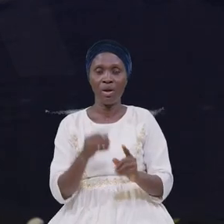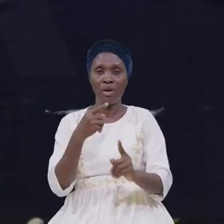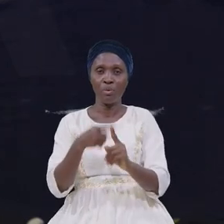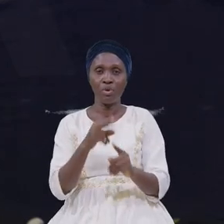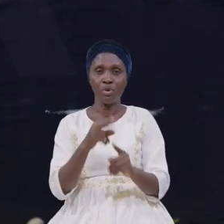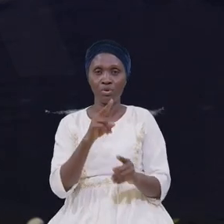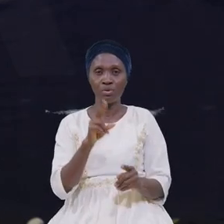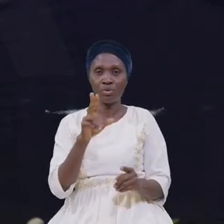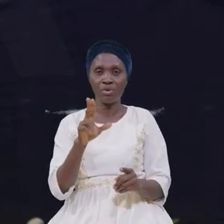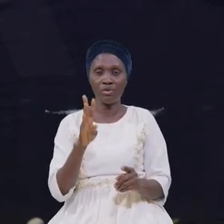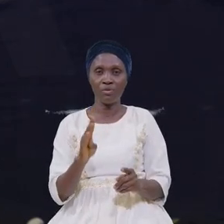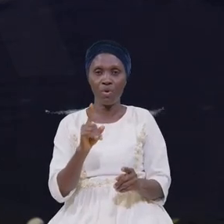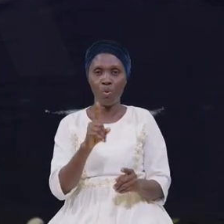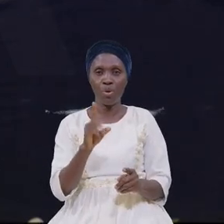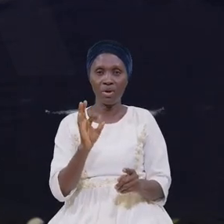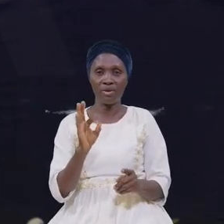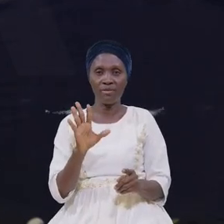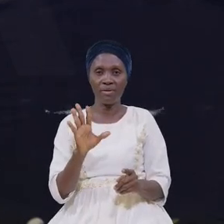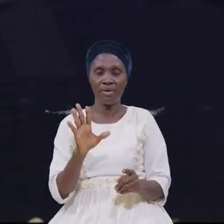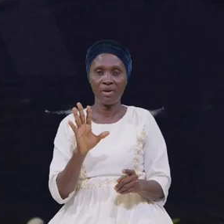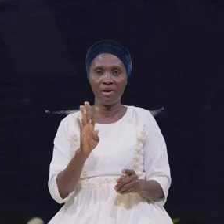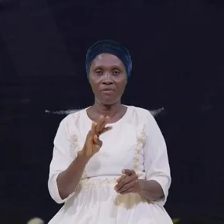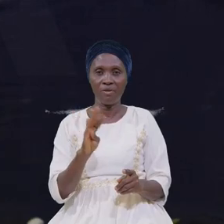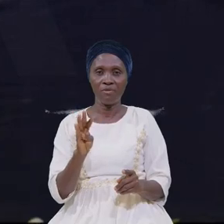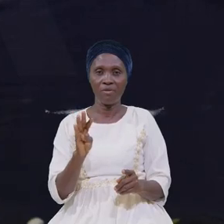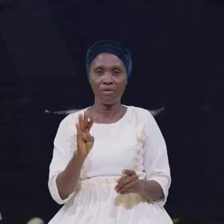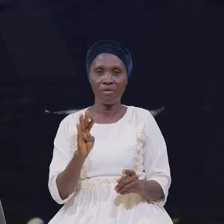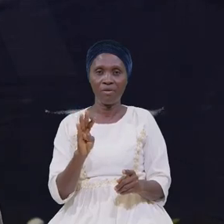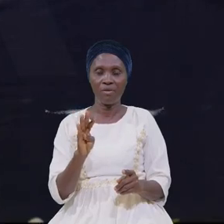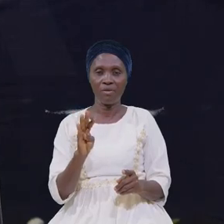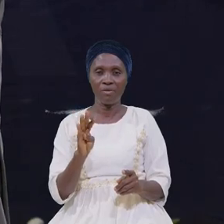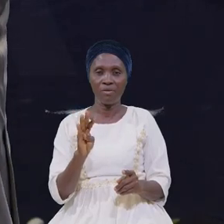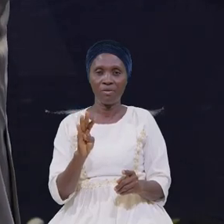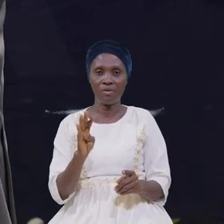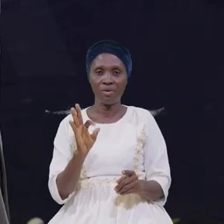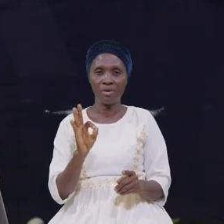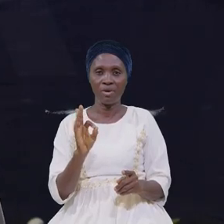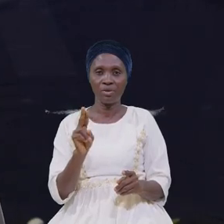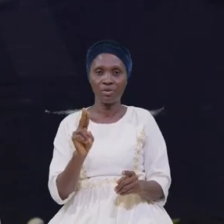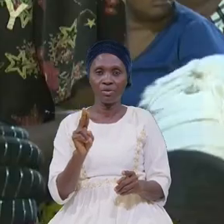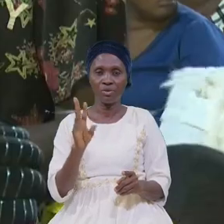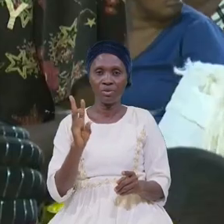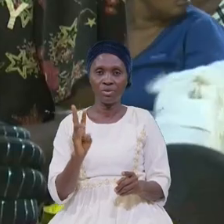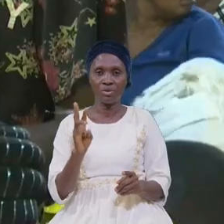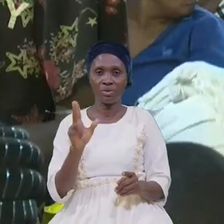et votre localité, votre téléphone au plus